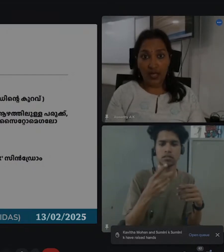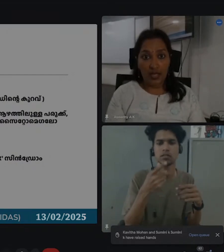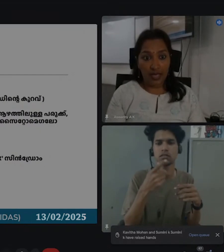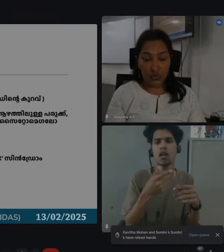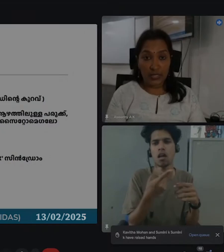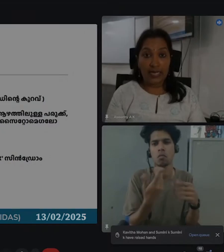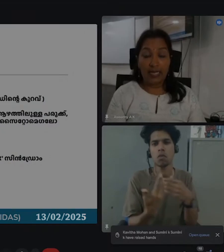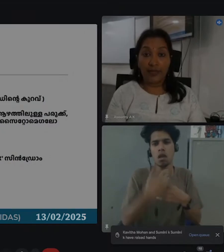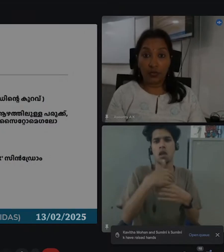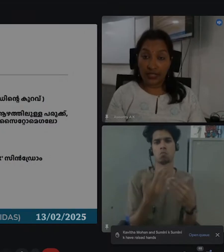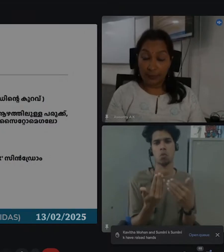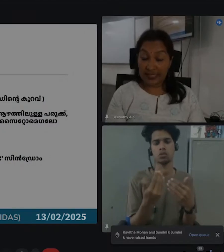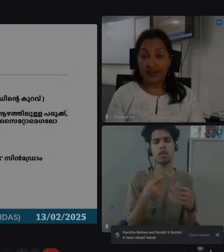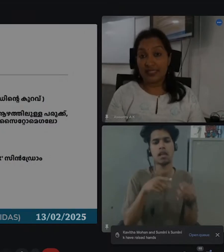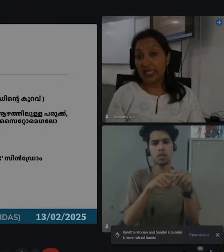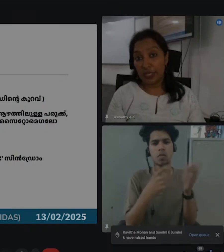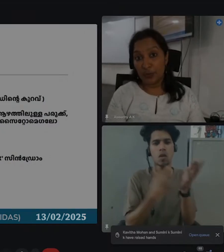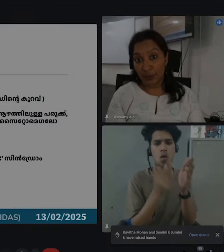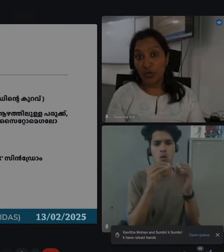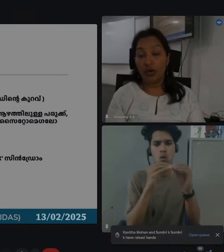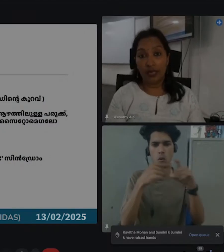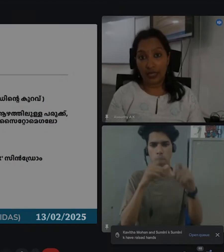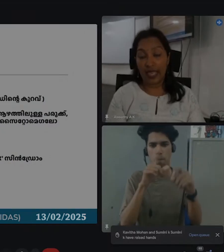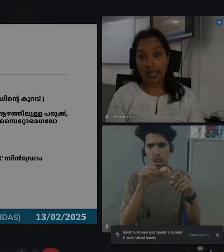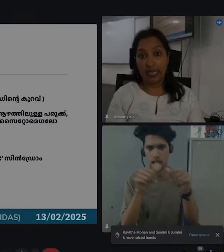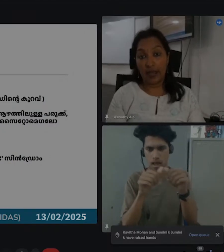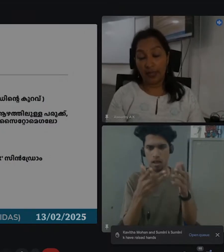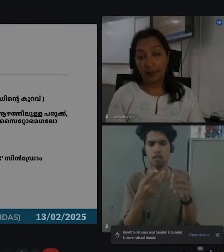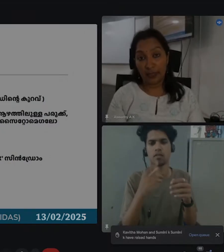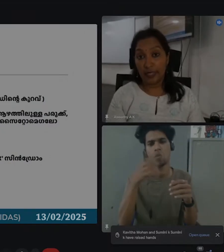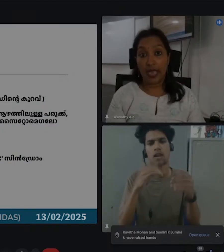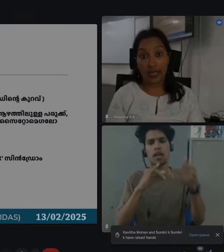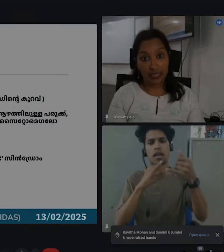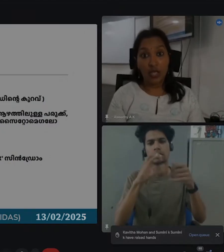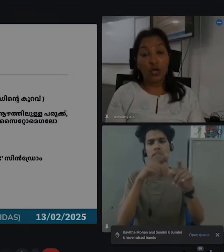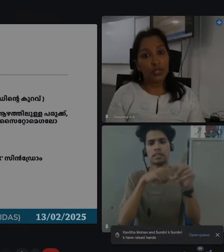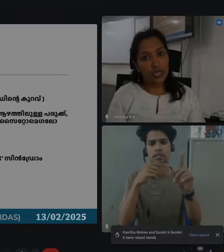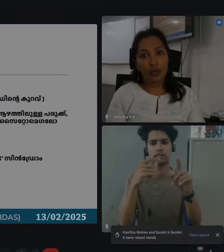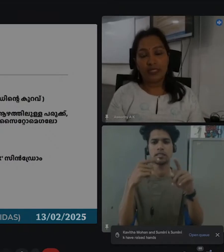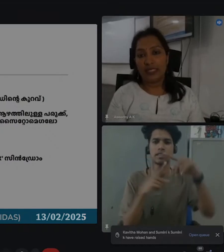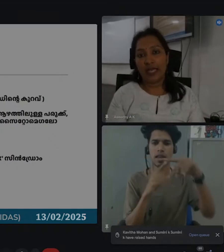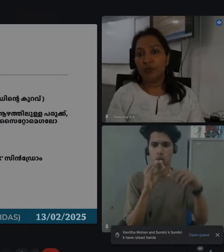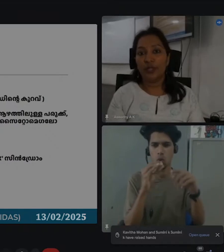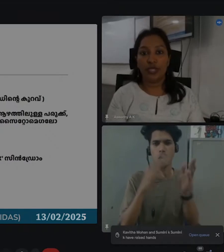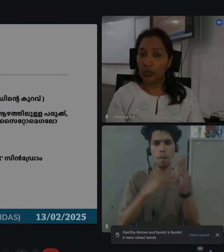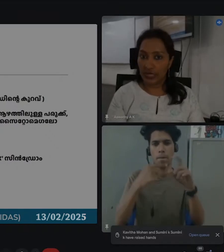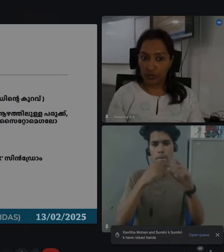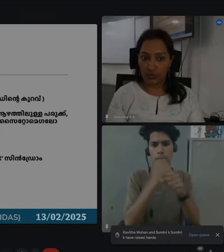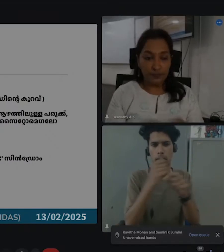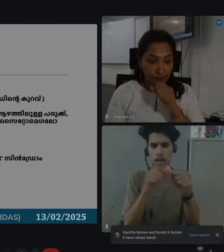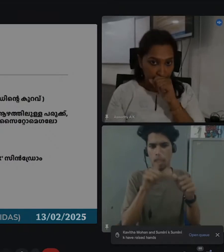ഇങ്ങനെയുള്ള അസുഖങ്ങളെല്ലാം കുഞ്ഞു ഗർഭാവസ്ഥയിൽ ഇരിക്കുമ്പോൾ ഉണ്ടാകുകയാണെങ്കിൽ, അമ്മയ്ക്ക് പിടിപെടുകയാണെങ്കിൽ കുഞ്ഞുങ്ങൾക്കും അതിൻ്റെതായ